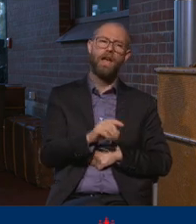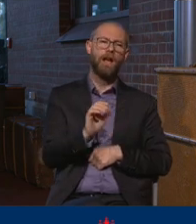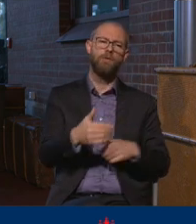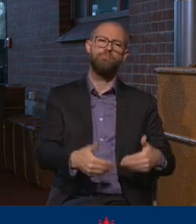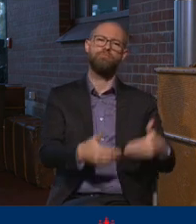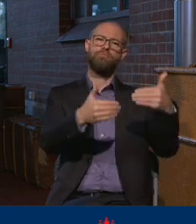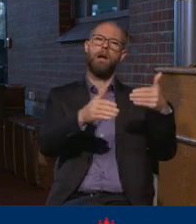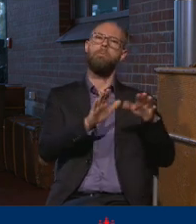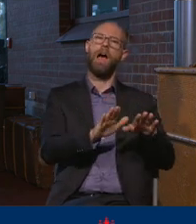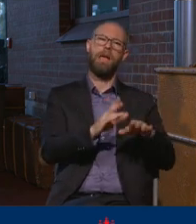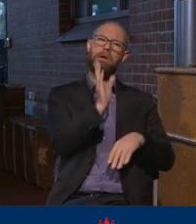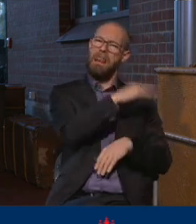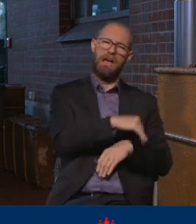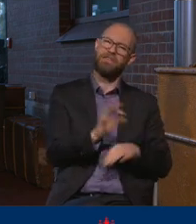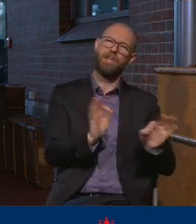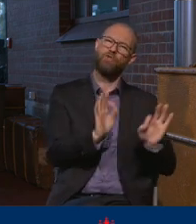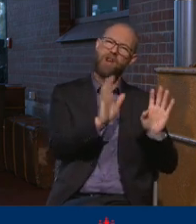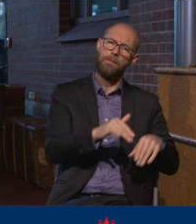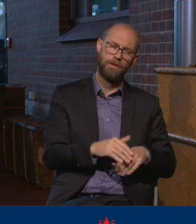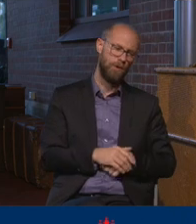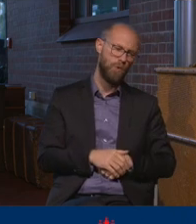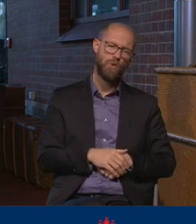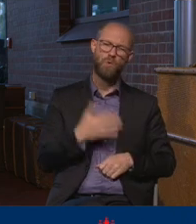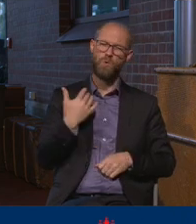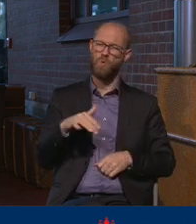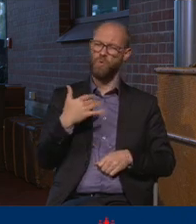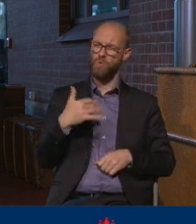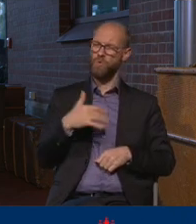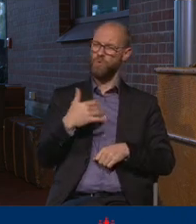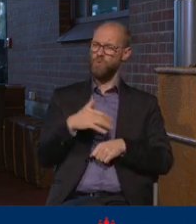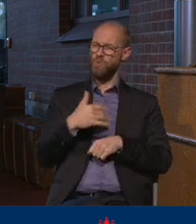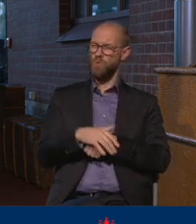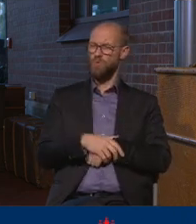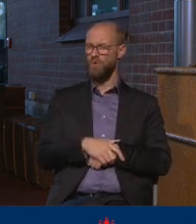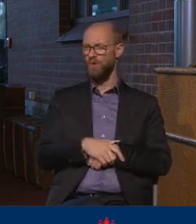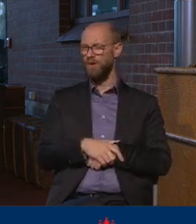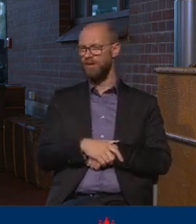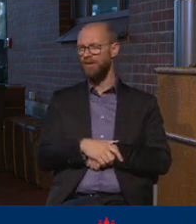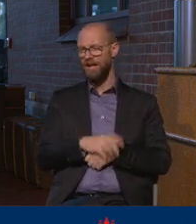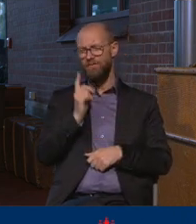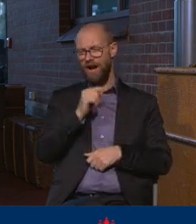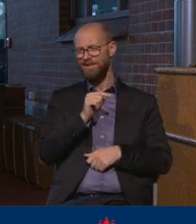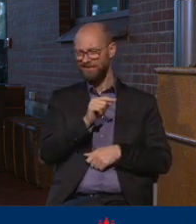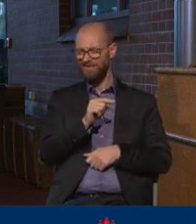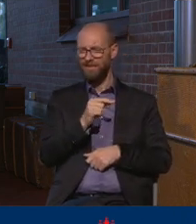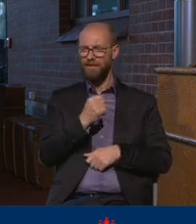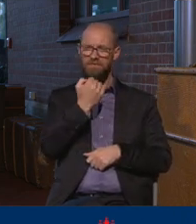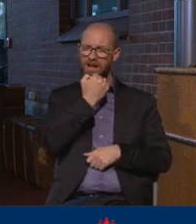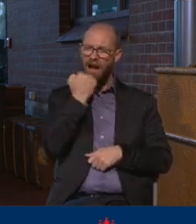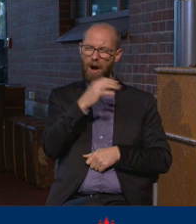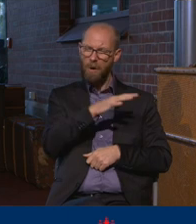wie das heute ist das ist eine ziemlich raue welt da ja die die keinerlei